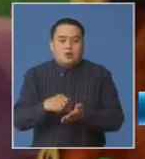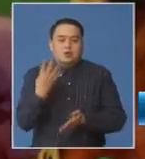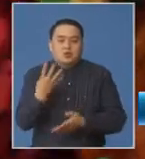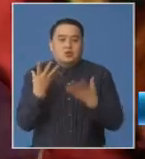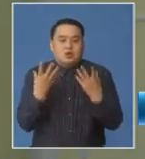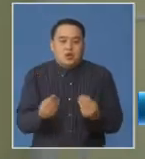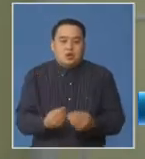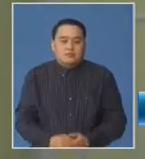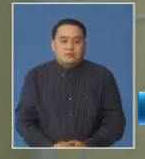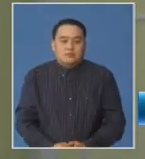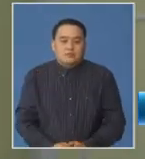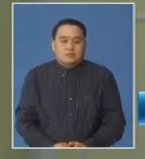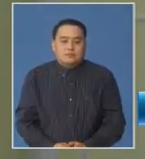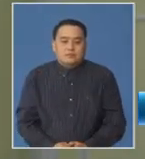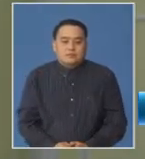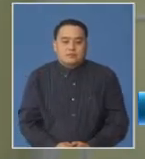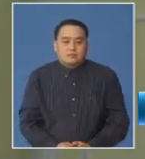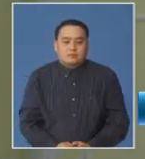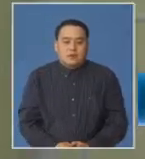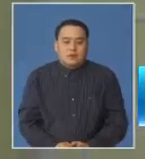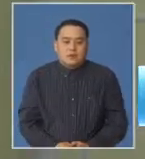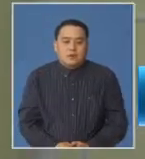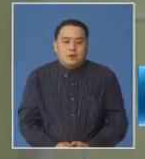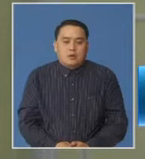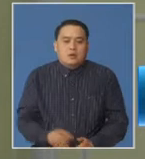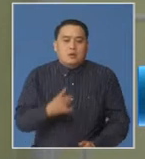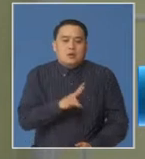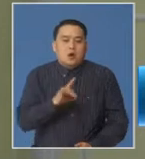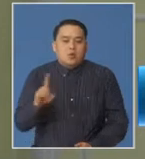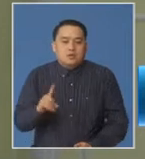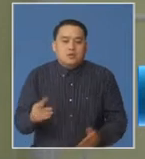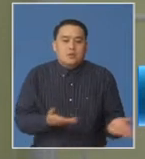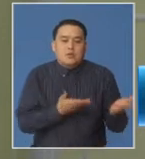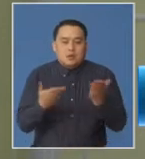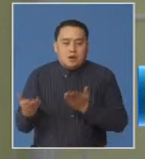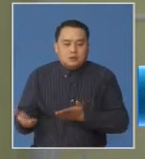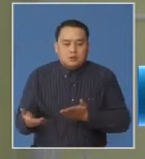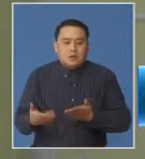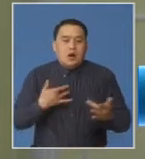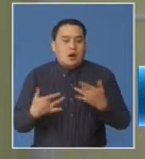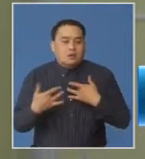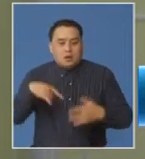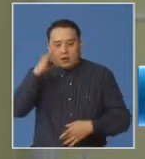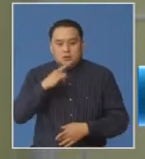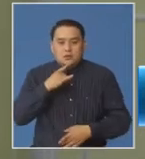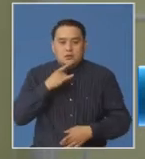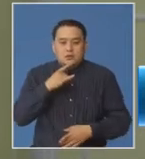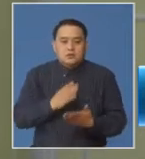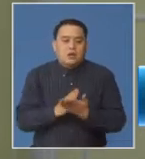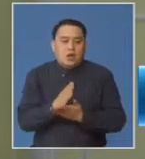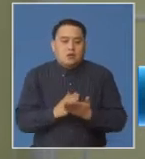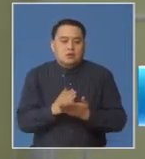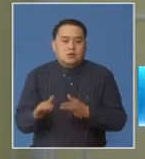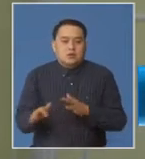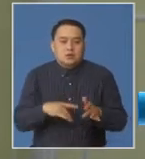4 дня. Наурыз для актеров очень насыщенный. Мы пригласили из Астаны народного артиста Казахстана, заслуженного